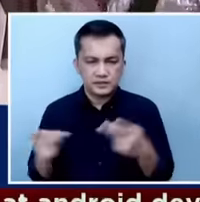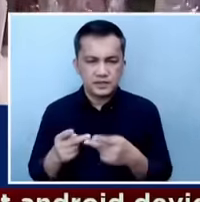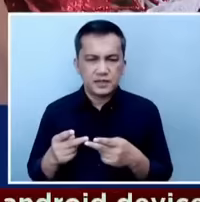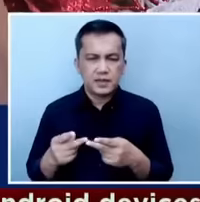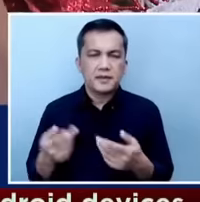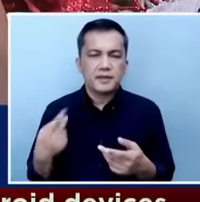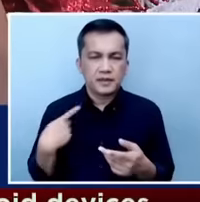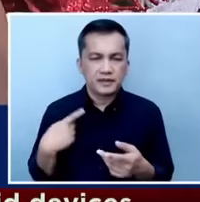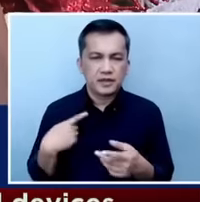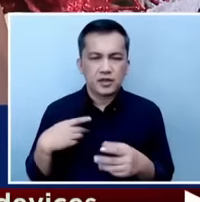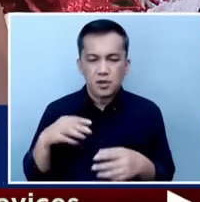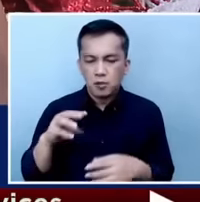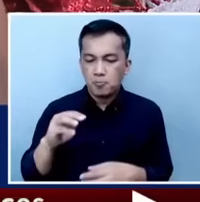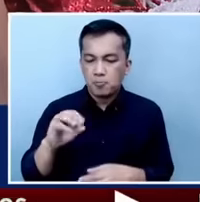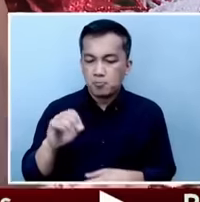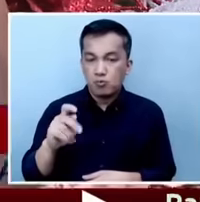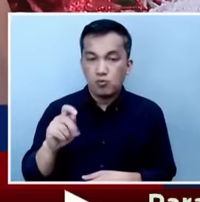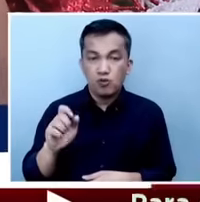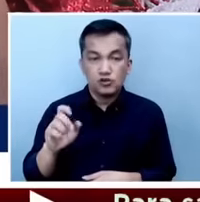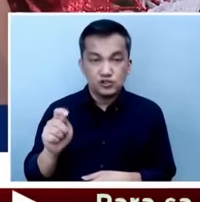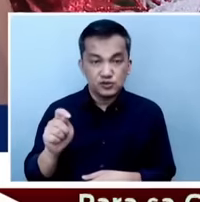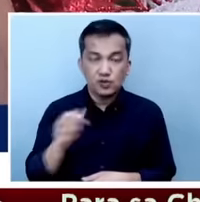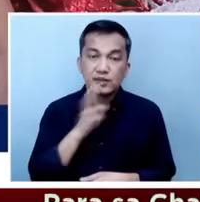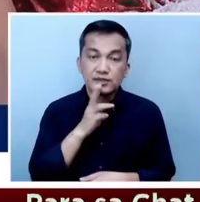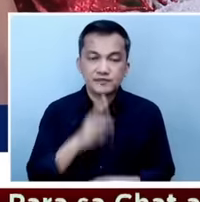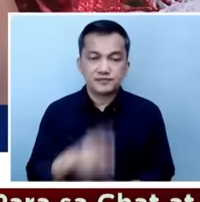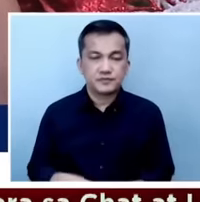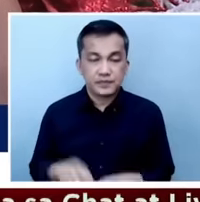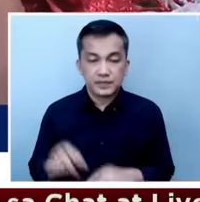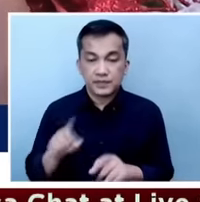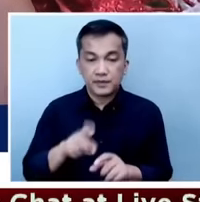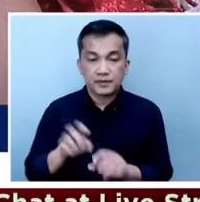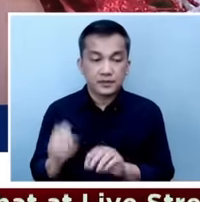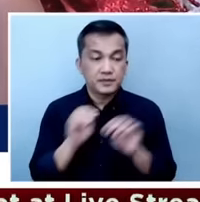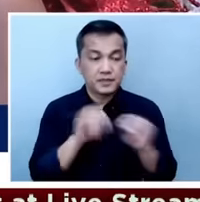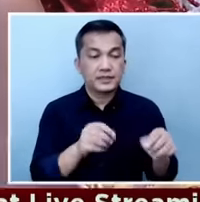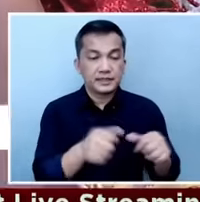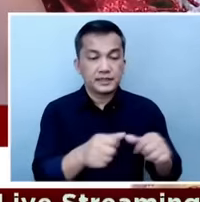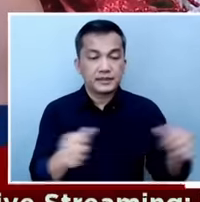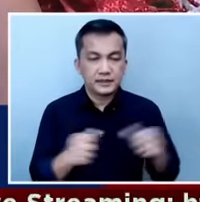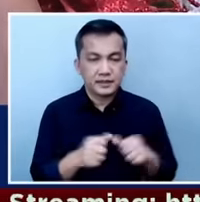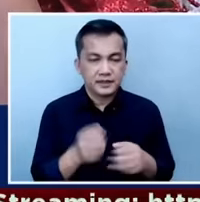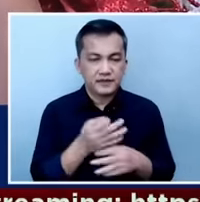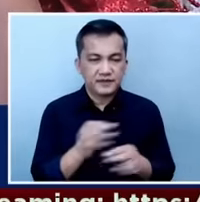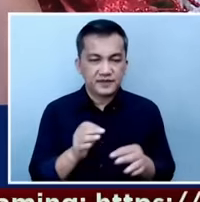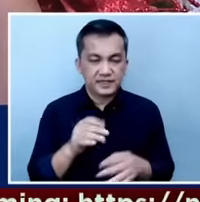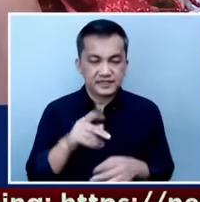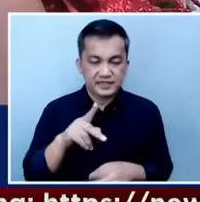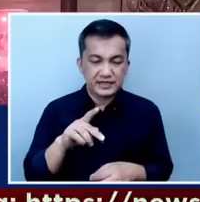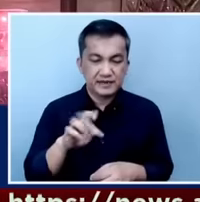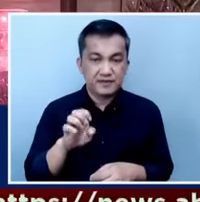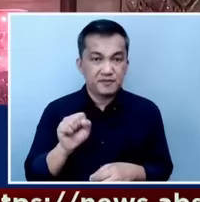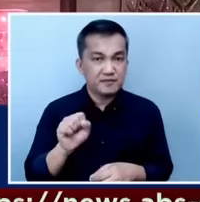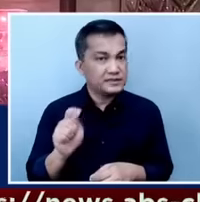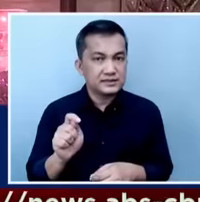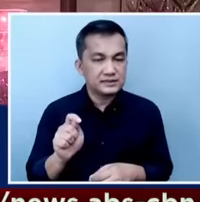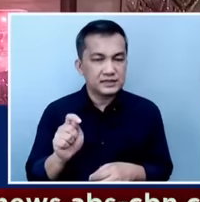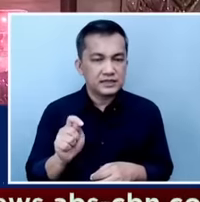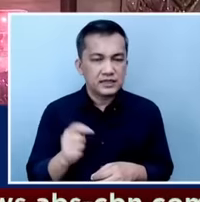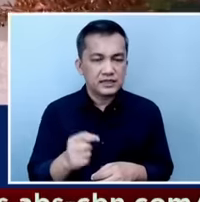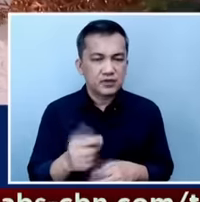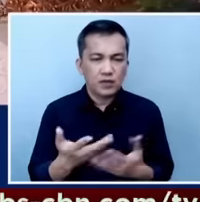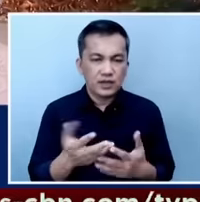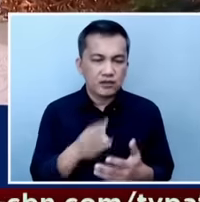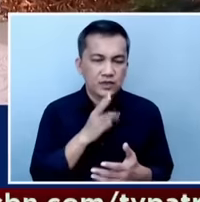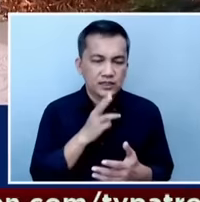moisture. Dapat po yung area na paglalagyan, free from mga pests, tsaka hindi ho ma-moisture yung